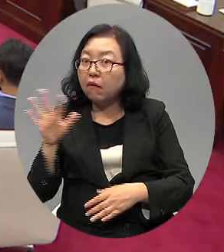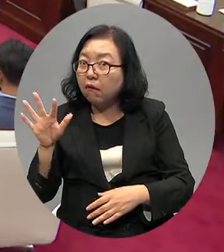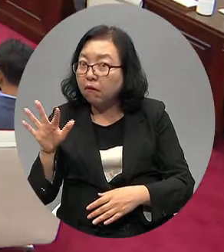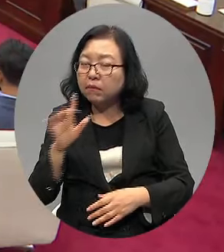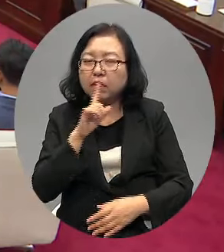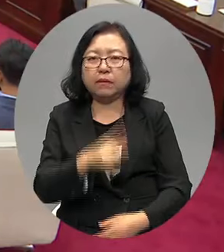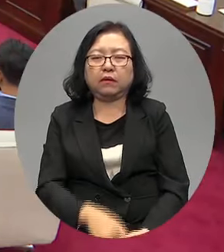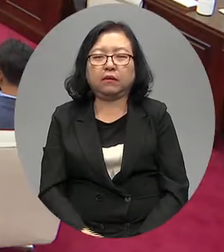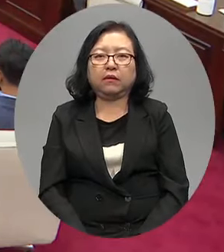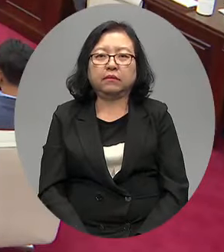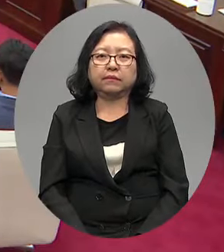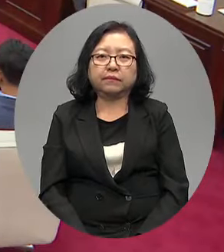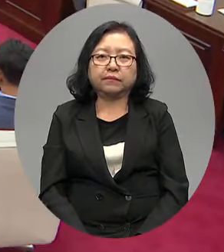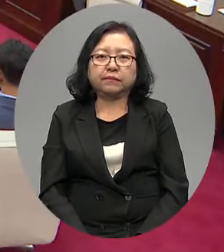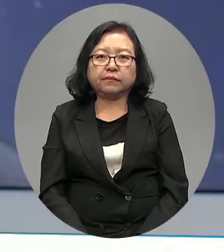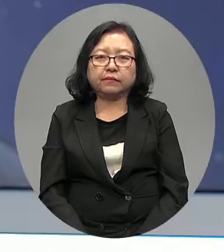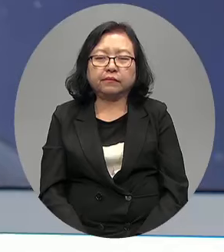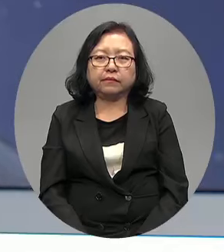부인했습니다.